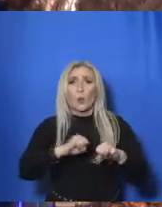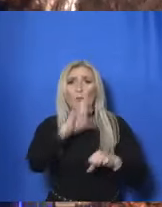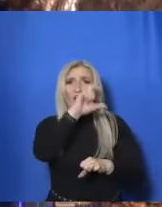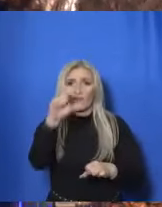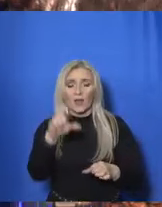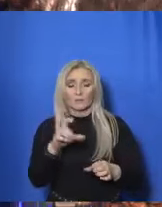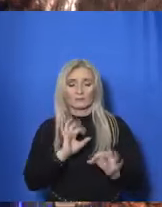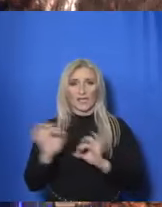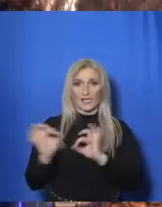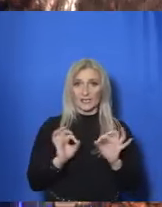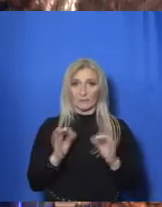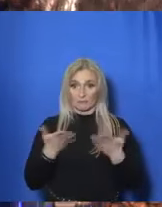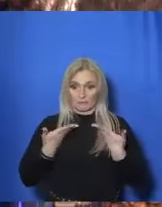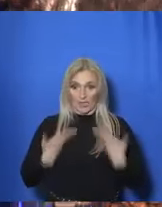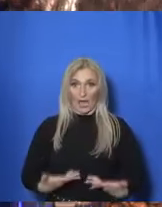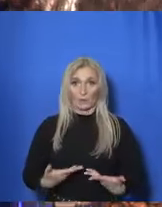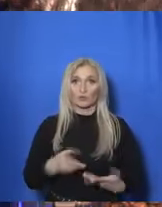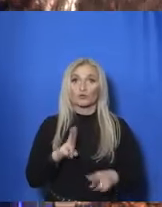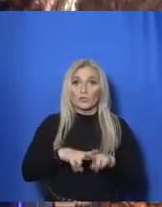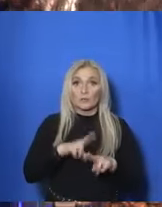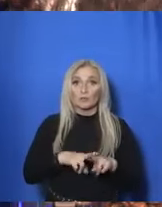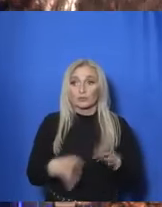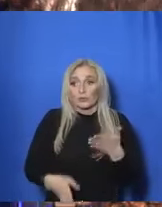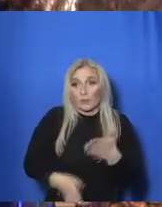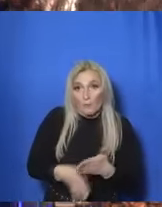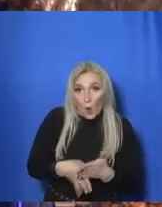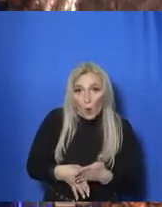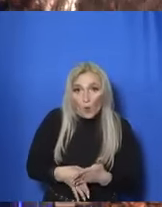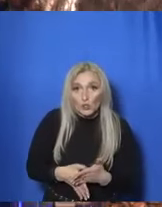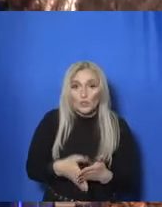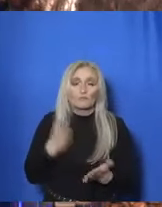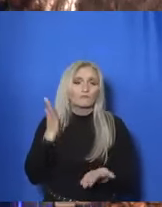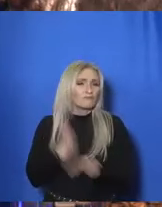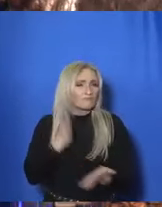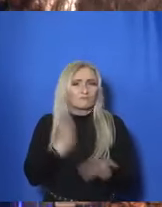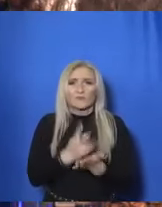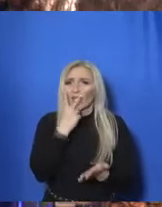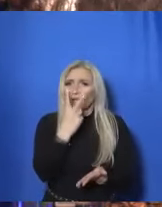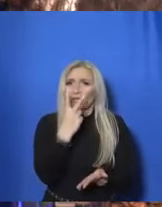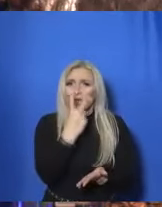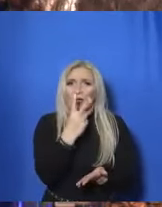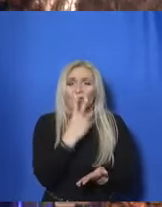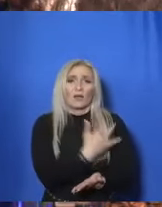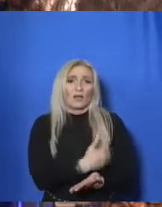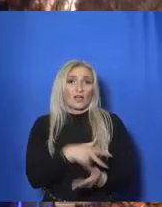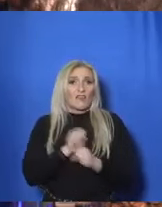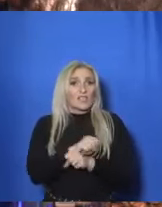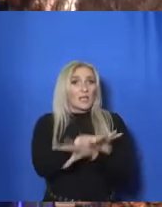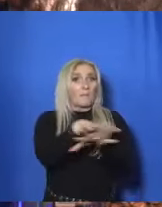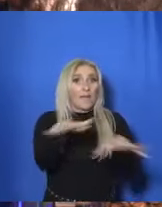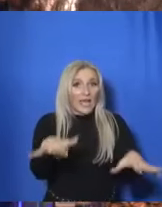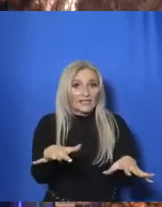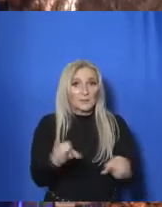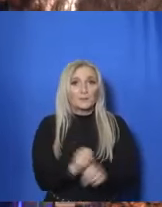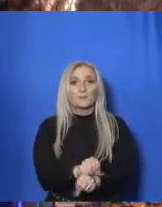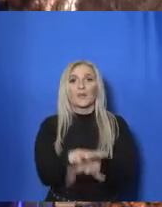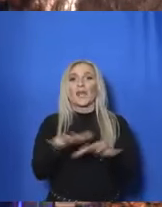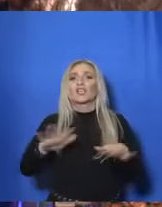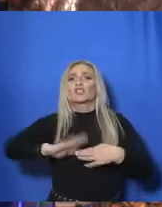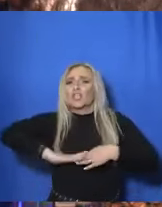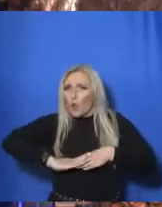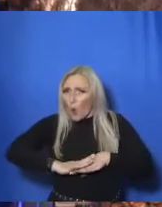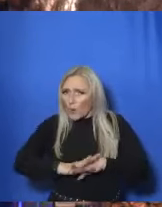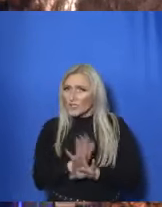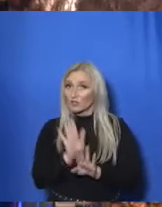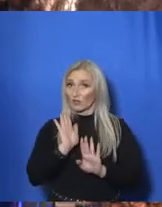narasloj spremnošću da nam se bude na pomoć, učestaloj vidljivosti u hrvatskim medijima, raširenom